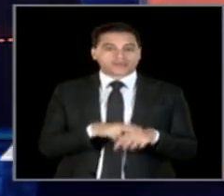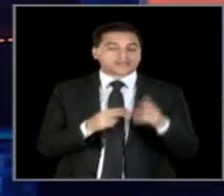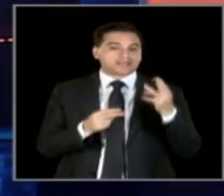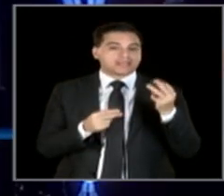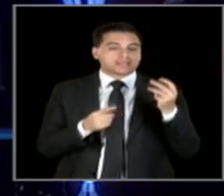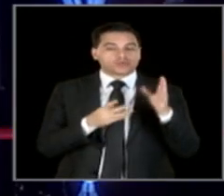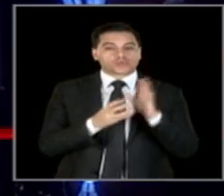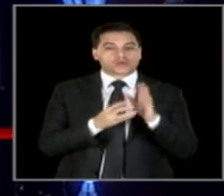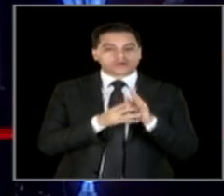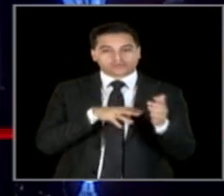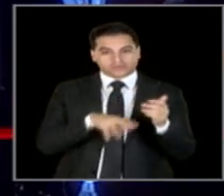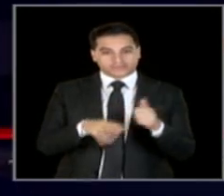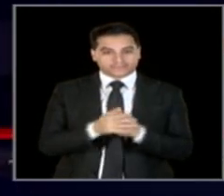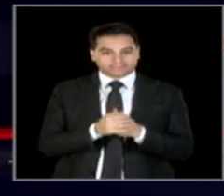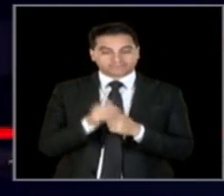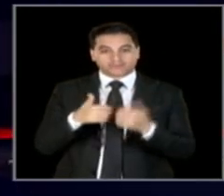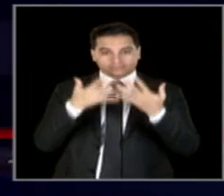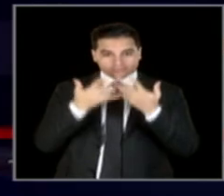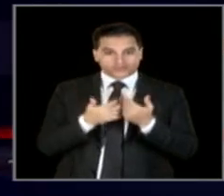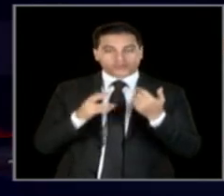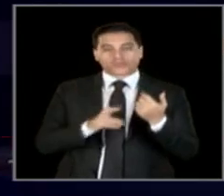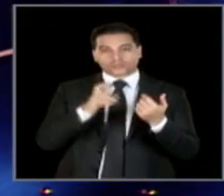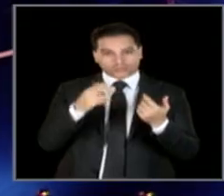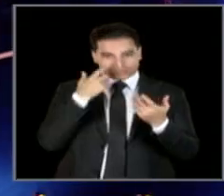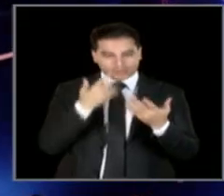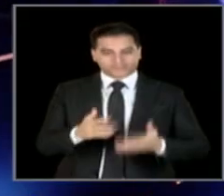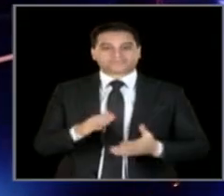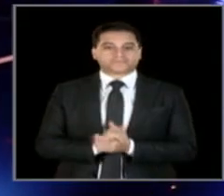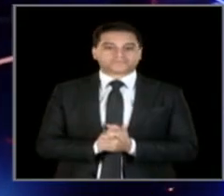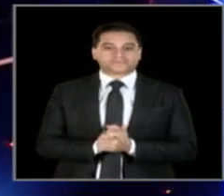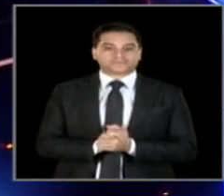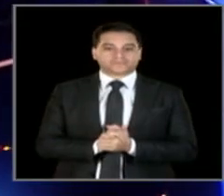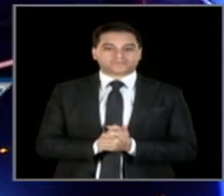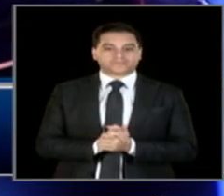كلية رمسيس. قدرات ذهنية. والسؤال هو: